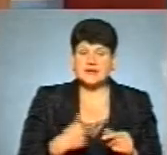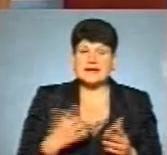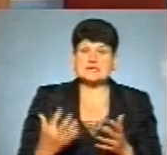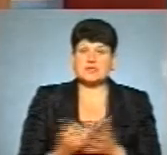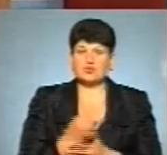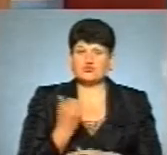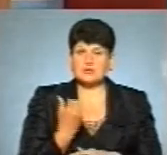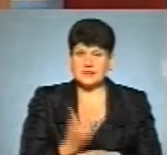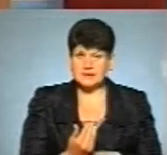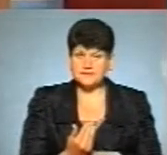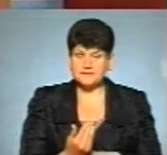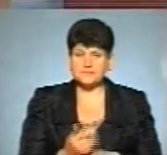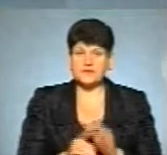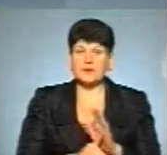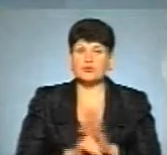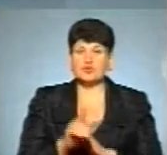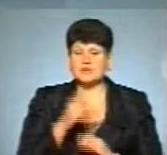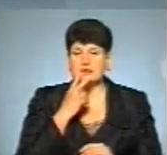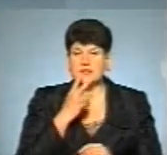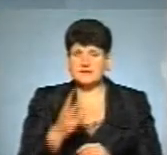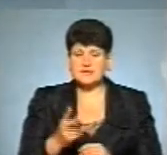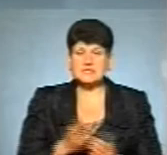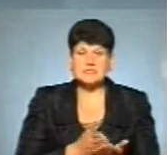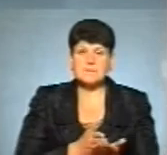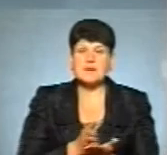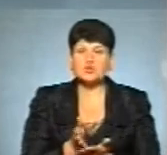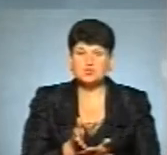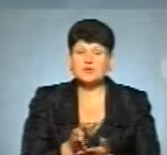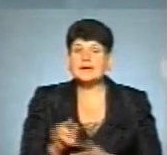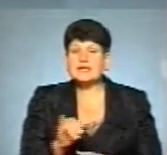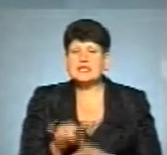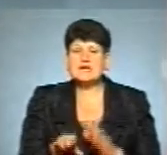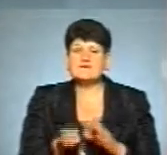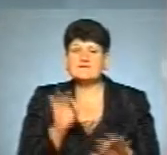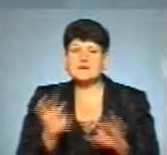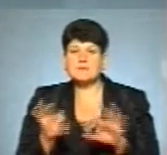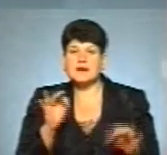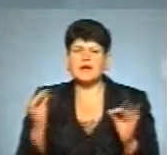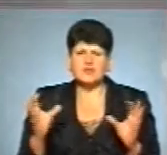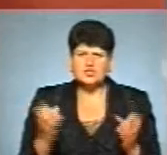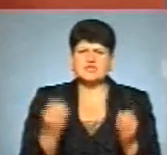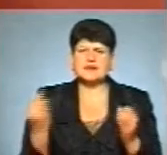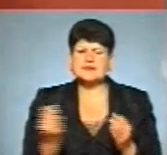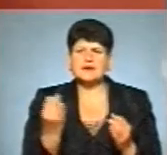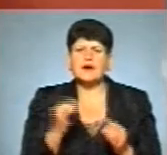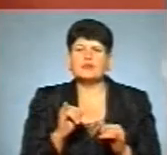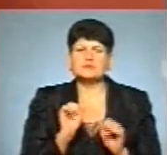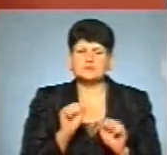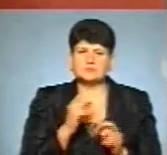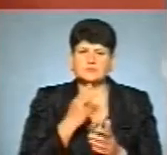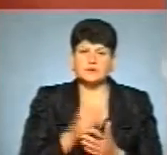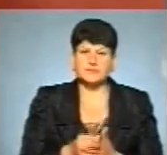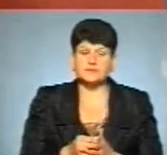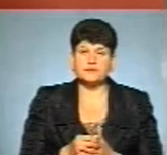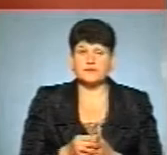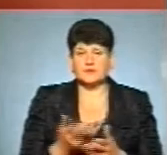її, починаю дивитись маршрут і по маршруту шукаю ще цікавинки, які можуть бути. Тобто, по суті, таким чином будуєте